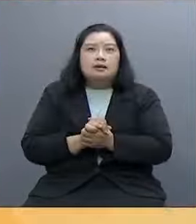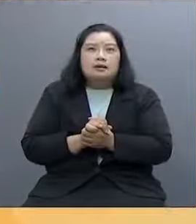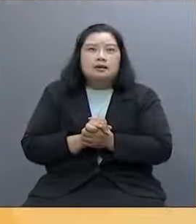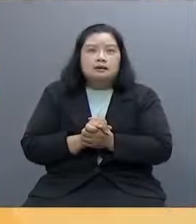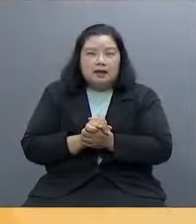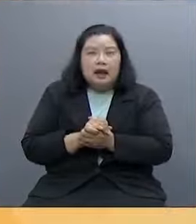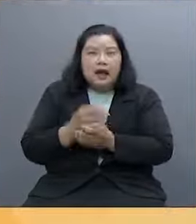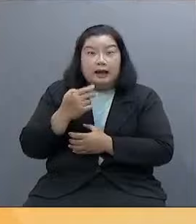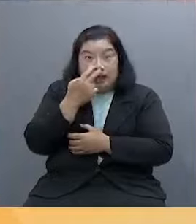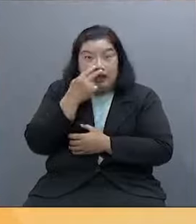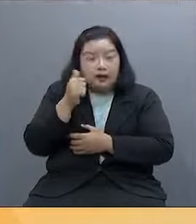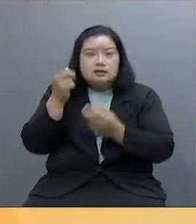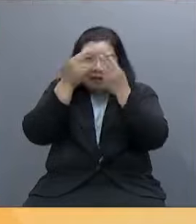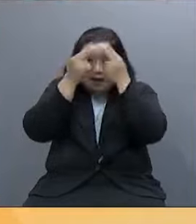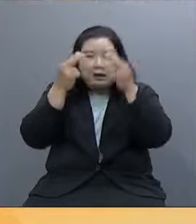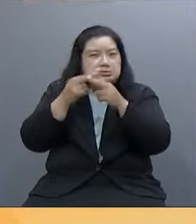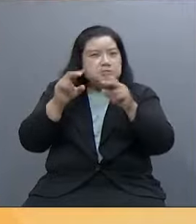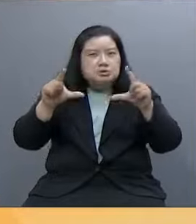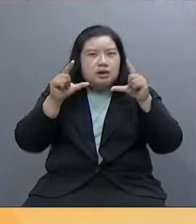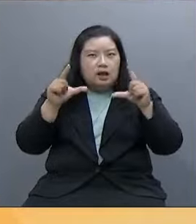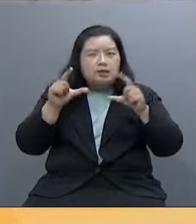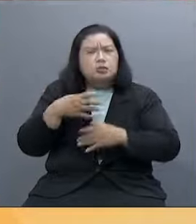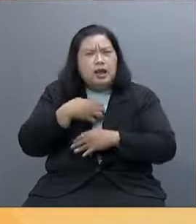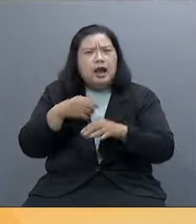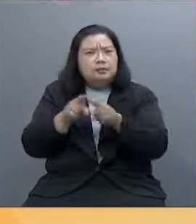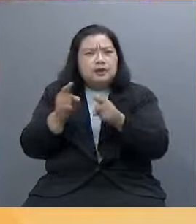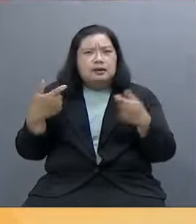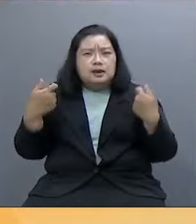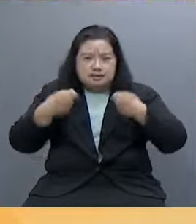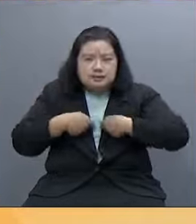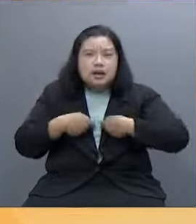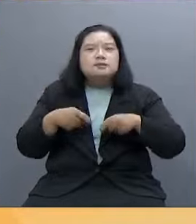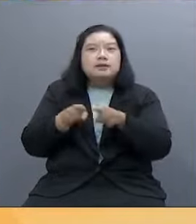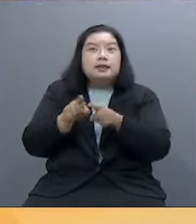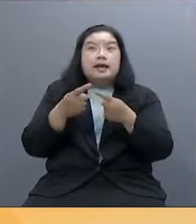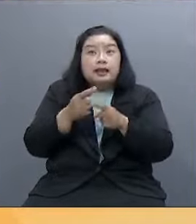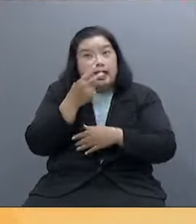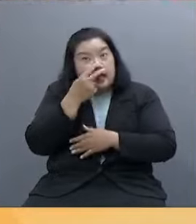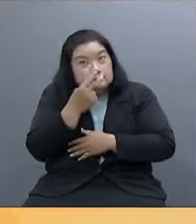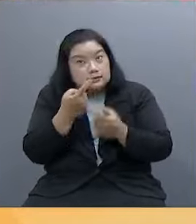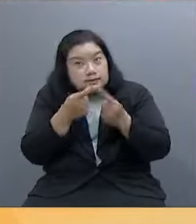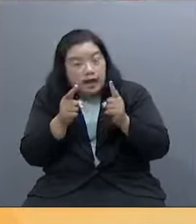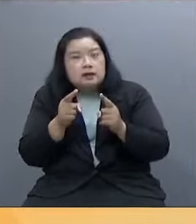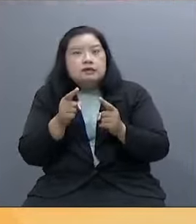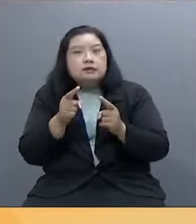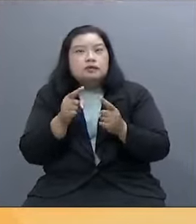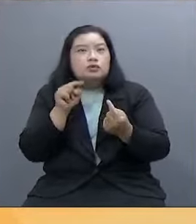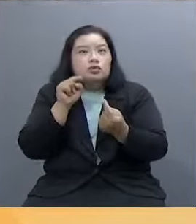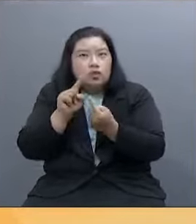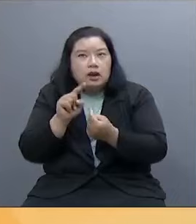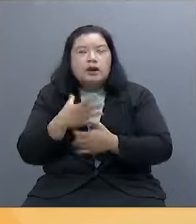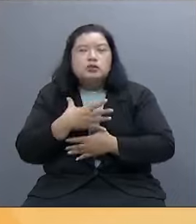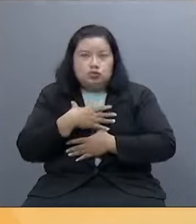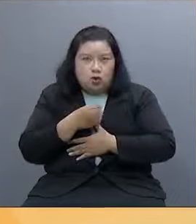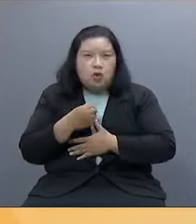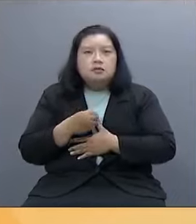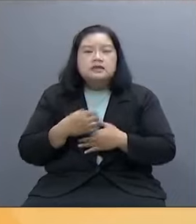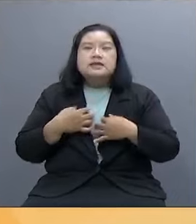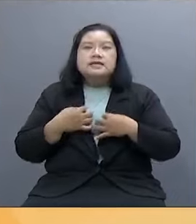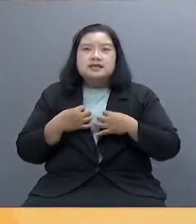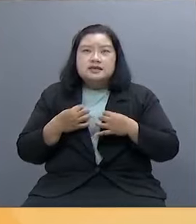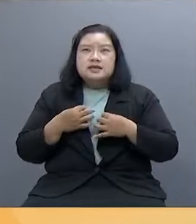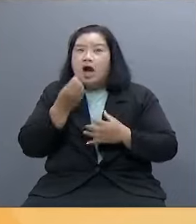งนะ โอเค นี่เห็นไหมว่าแต่ละที่เนี่ยเขาก็จะมีอัตลักษณ์ที่แตกต่างกันแต่ว่าหนึ่งเรื่องที่เหมือนกันคือ เสื้อลายดอก ดีใจเนาะเสื้อลาย